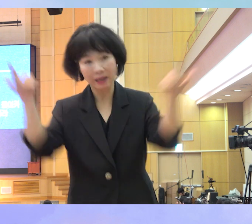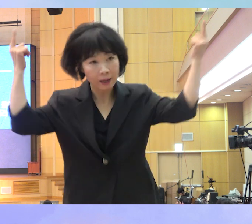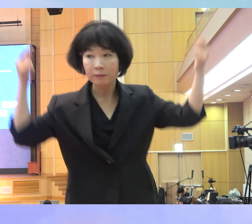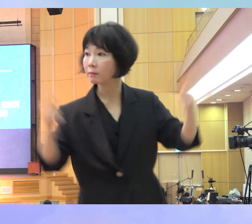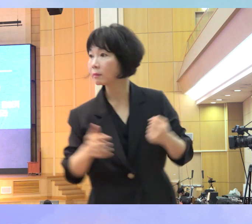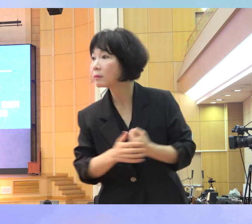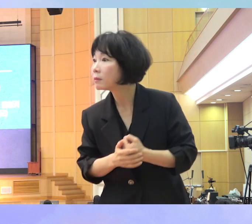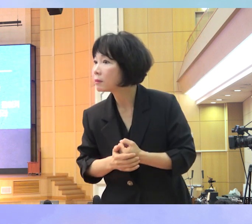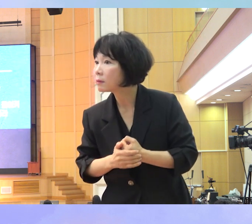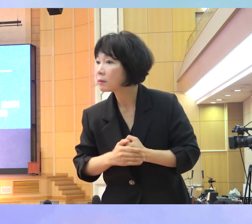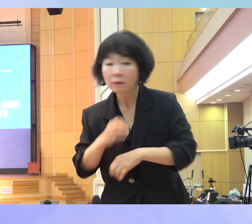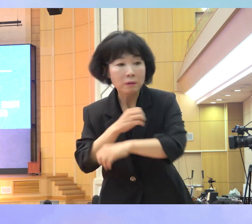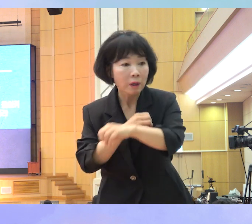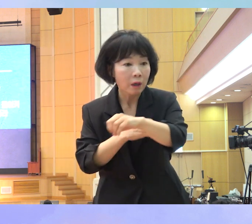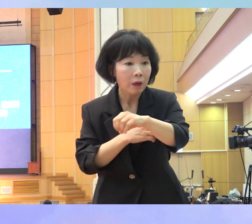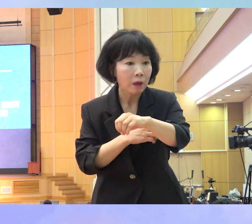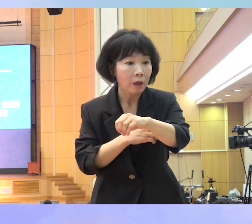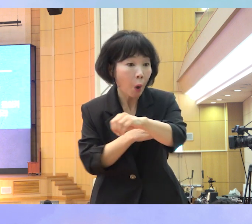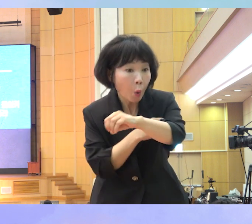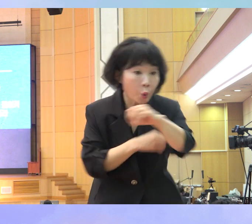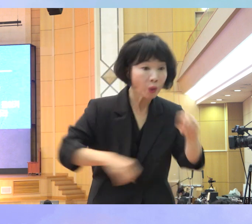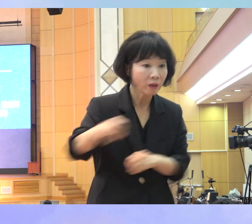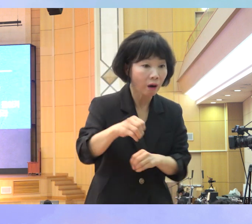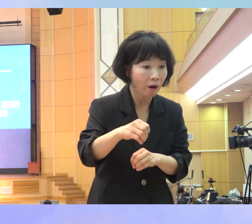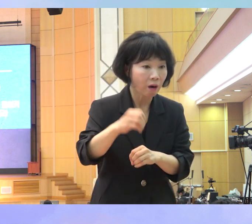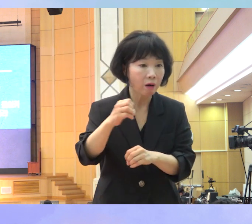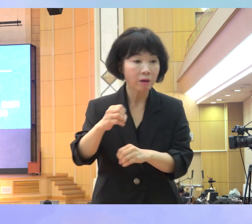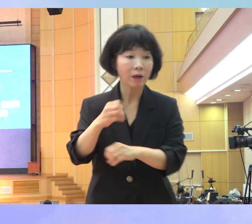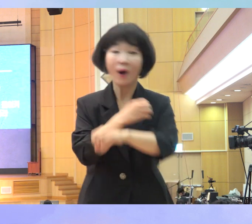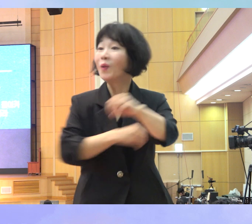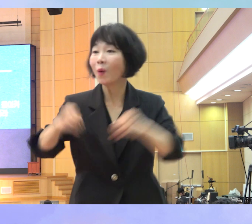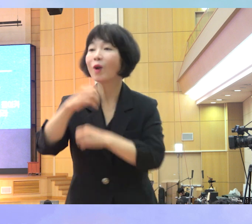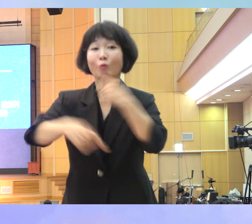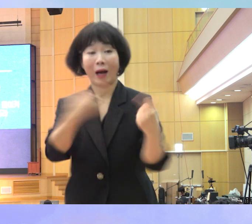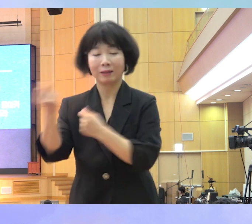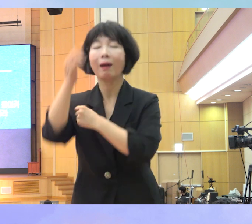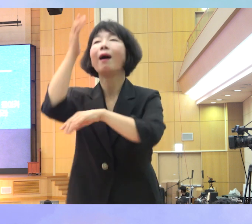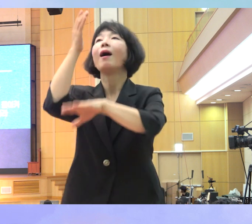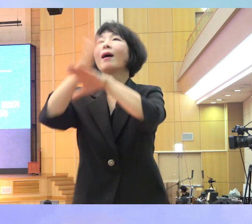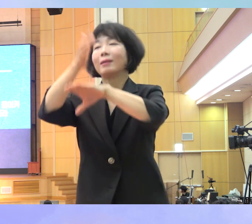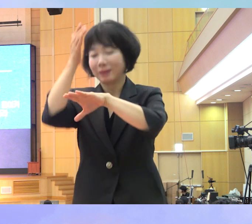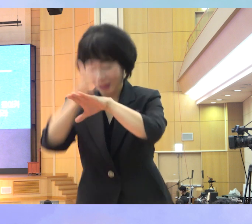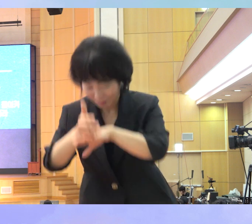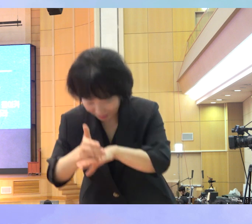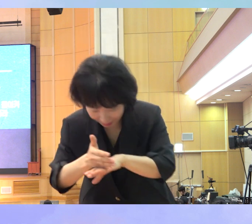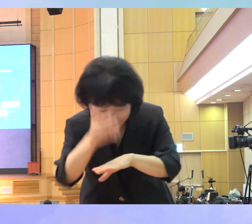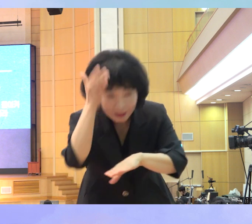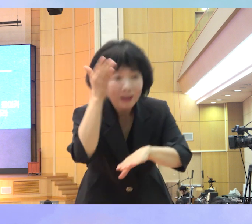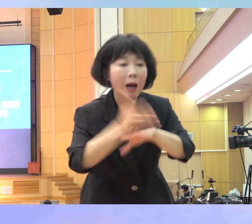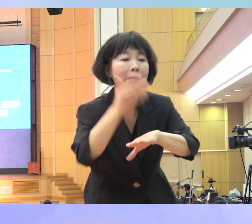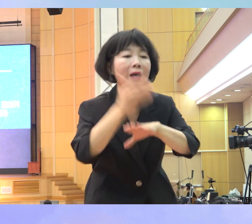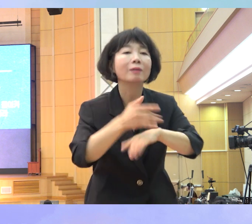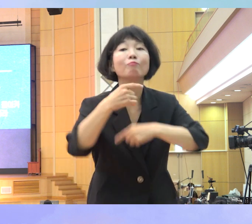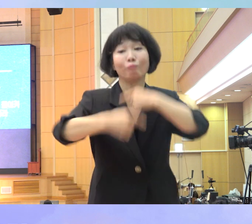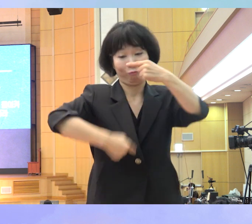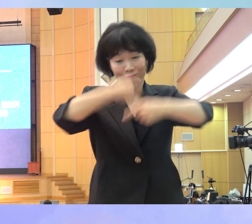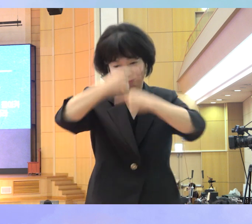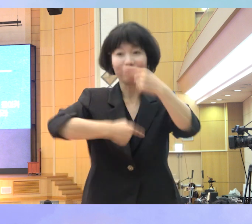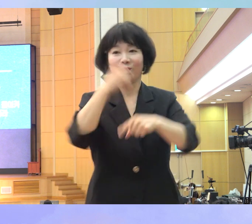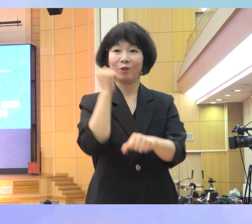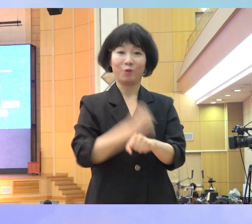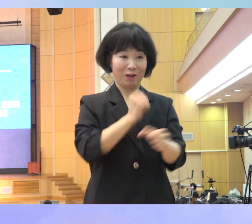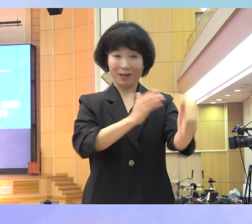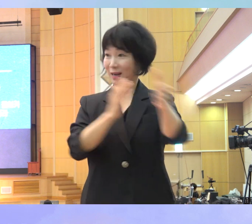아니하니 돌이켜, 다 같이 시작, 감사하는 말을 하라.